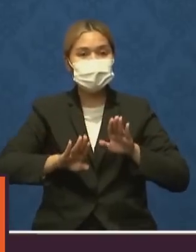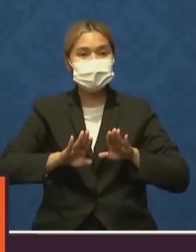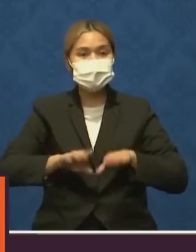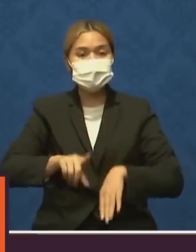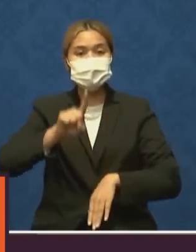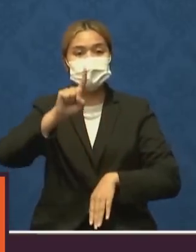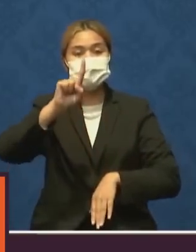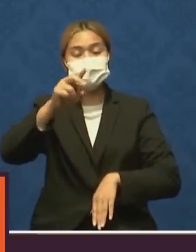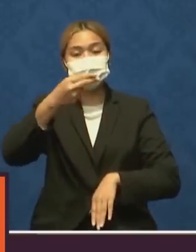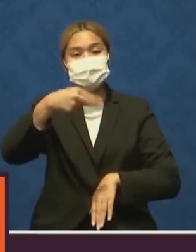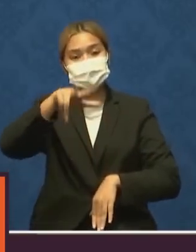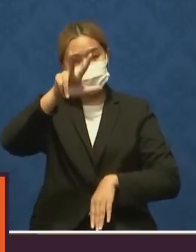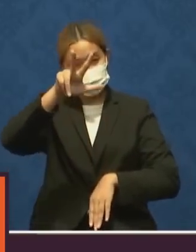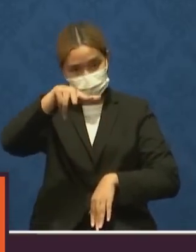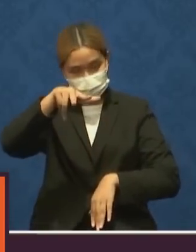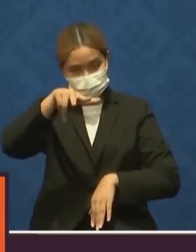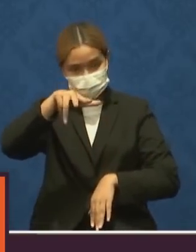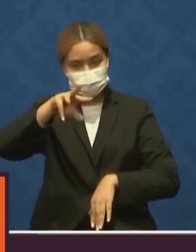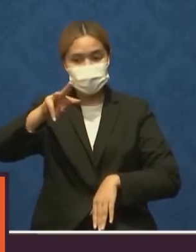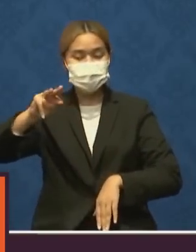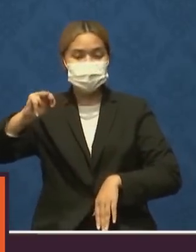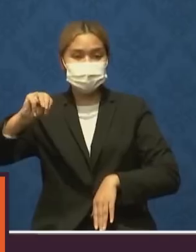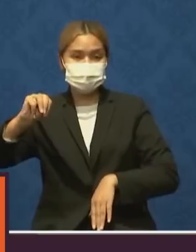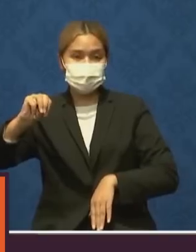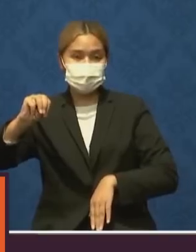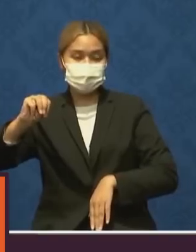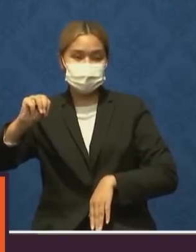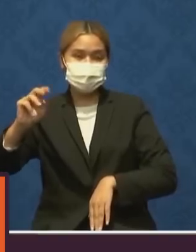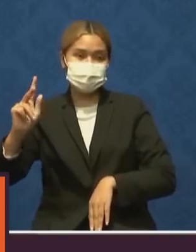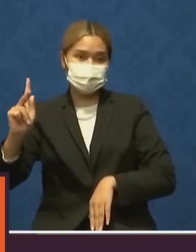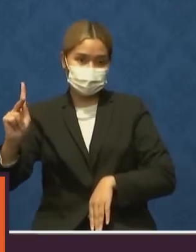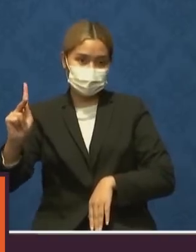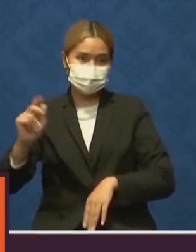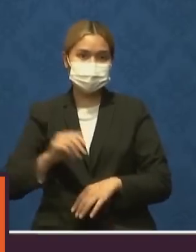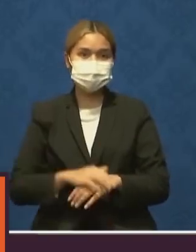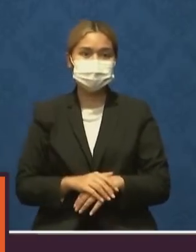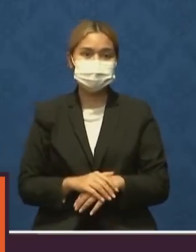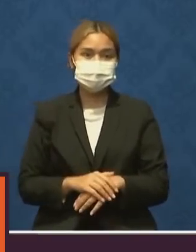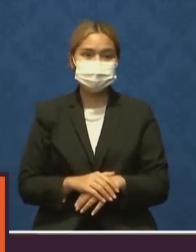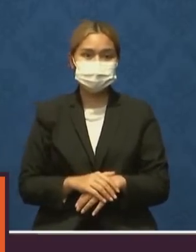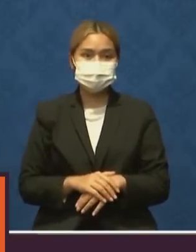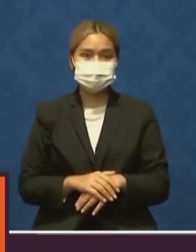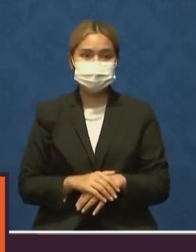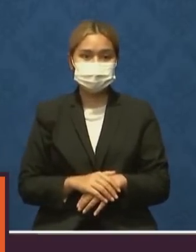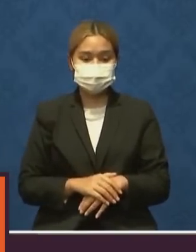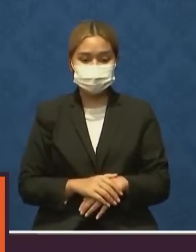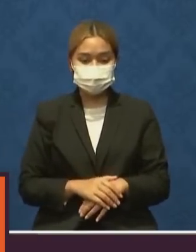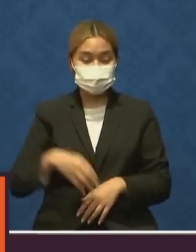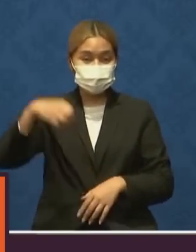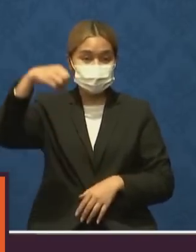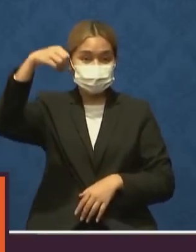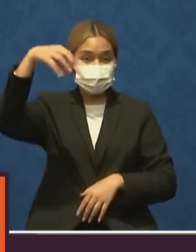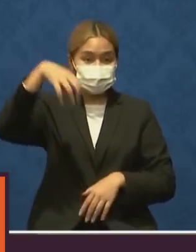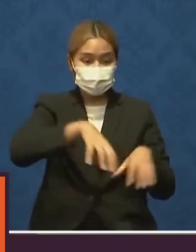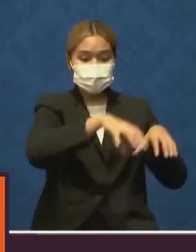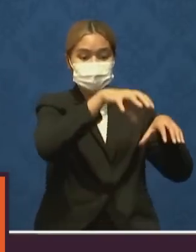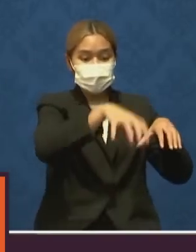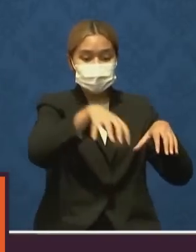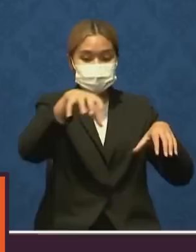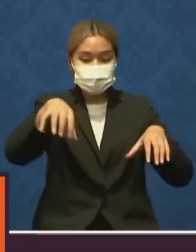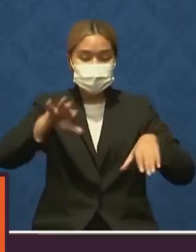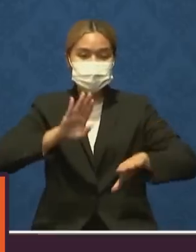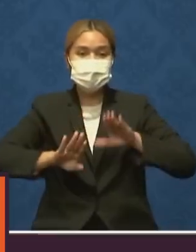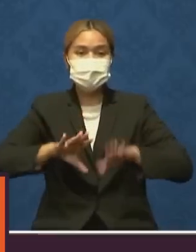ผมคำนมางายๆ มเหือนเรามีโไฟฟาขนาดใหญ่ 10 โลงครับจากปจจุบนทเรามีแ่ 12 โลงนะครั